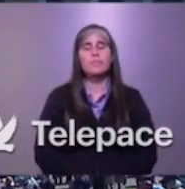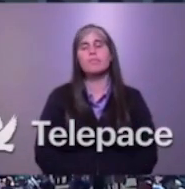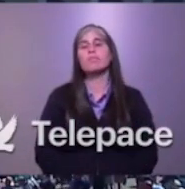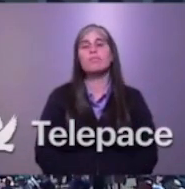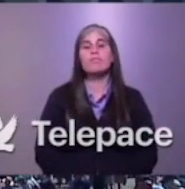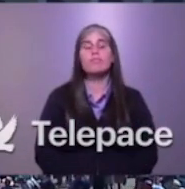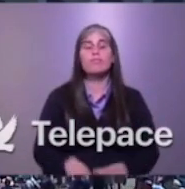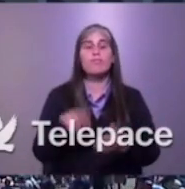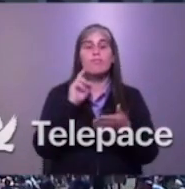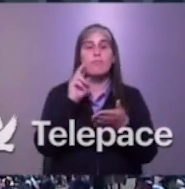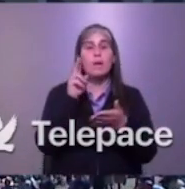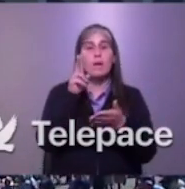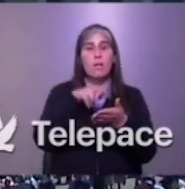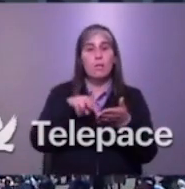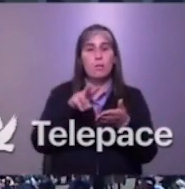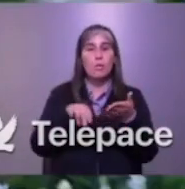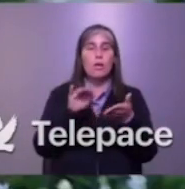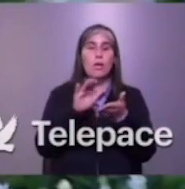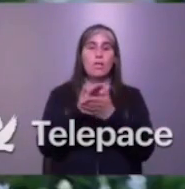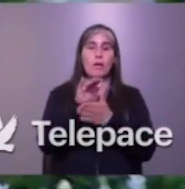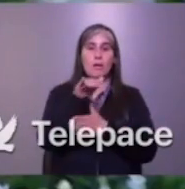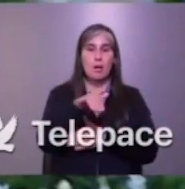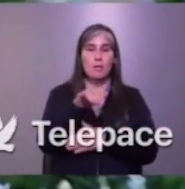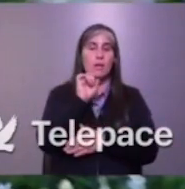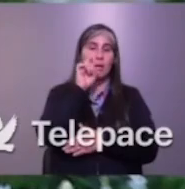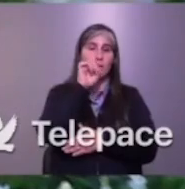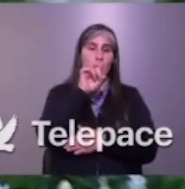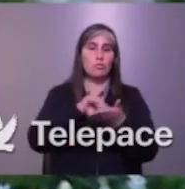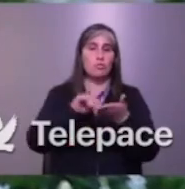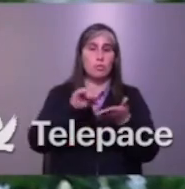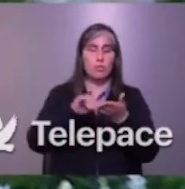Dalla prima lettera di San Paolo Apostolo ai Romani.